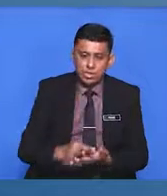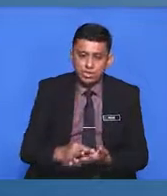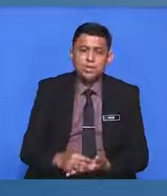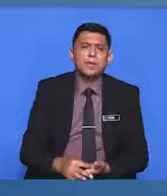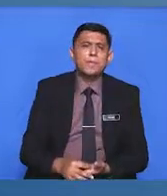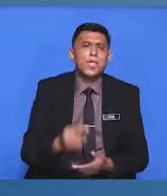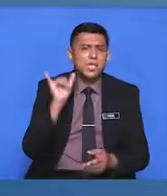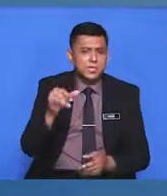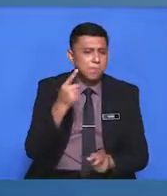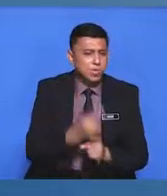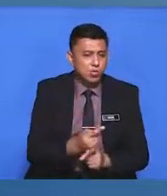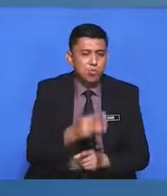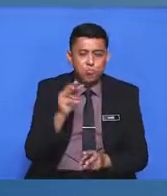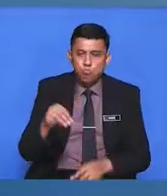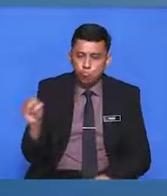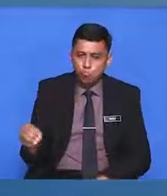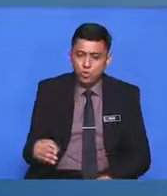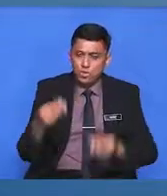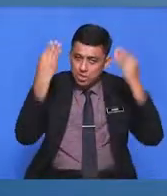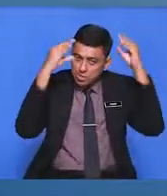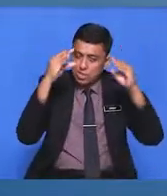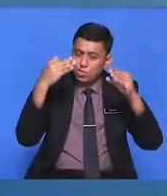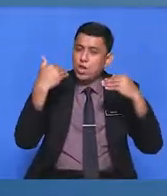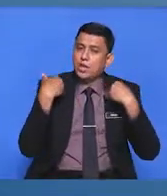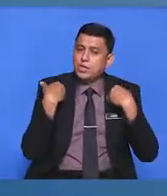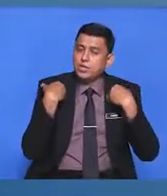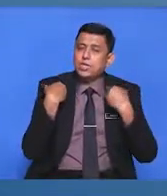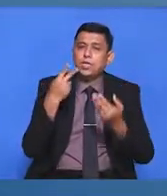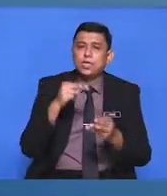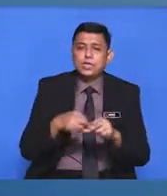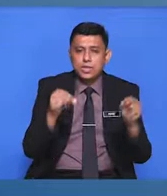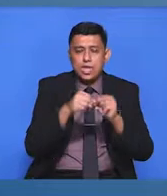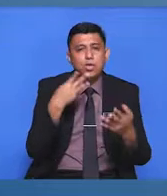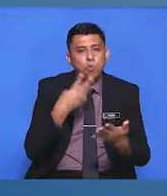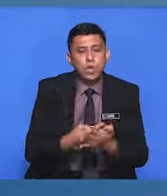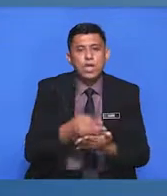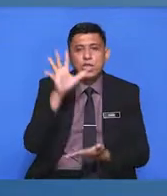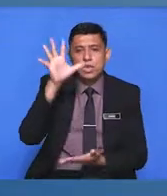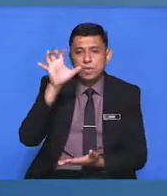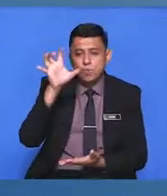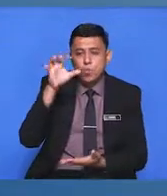Ya, betul murid-murid. Cikgu mempunyai nilai wang 50 sen sekarang.